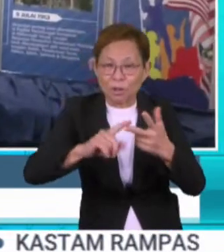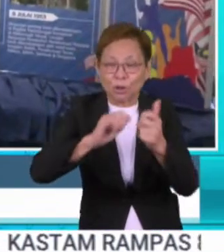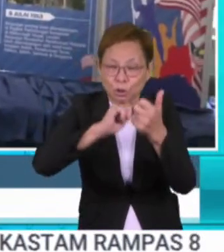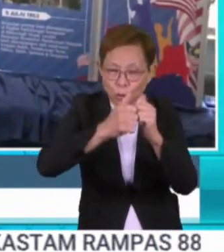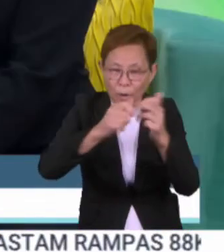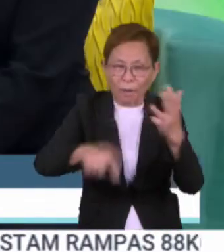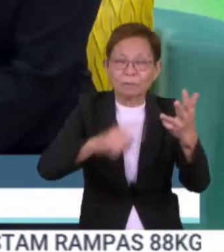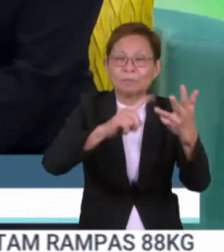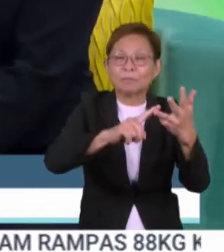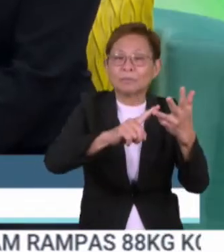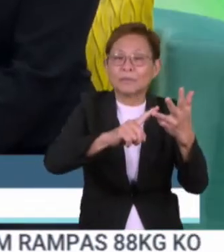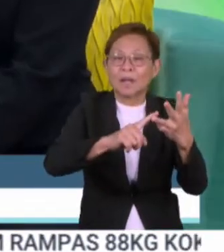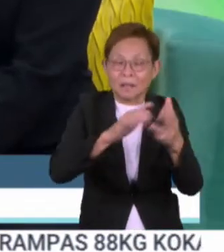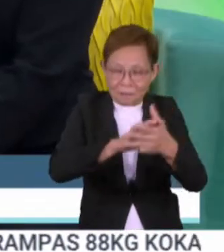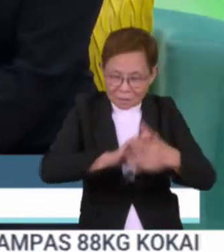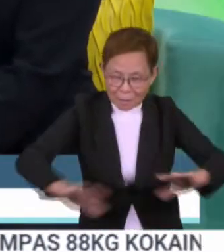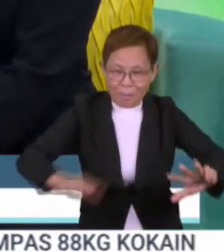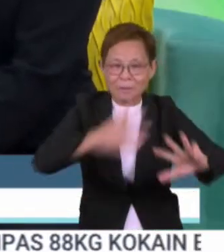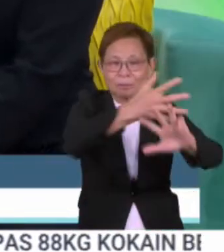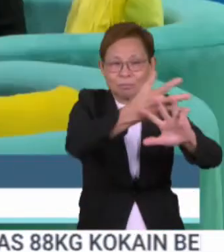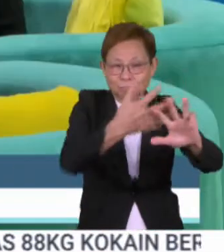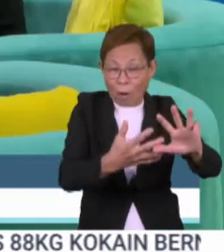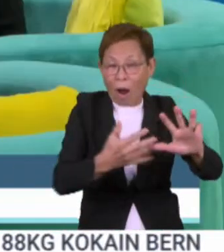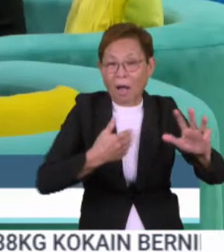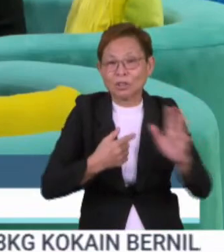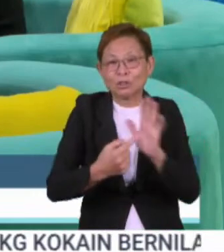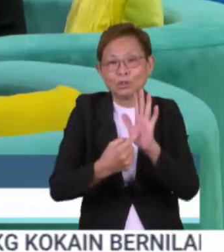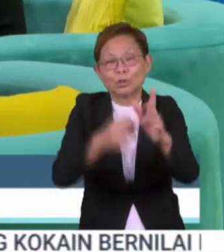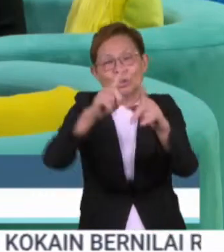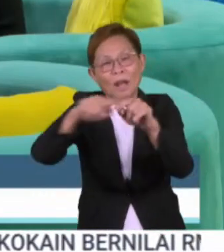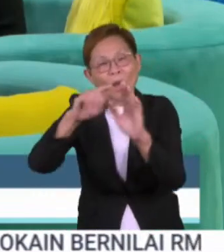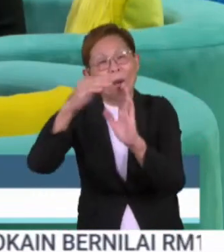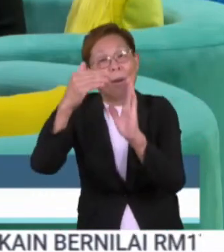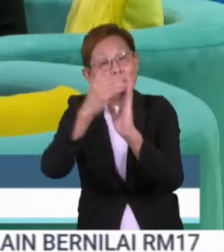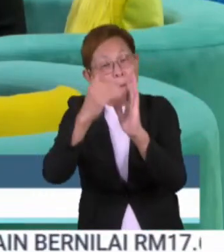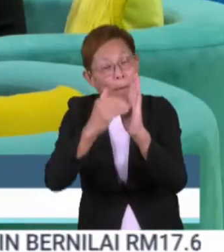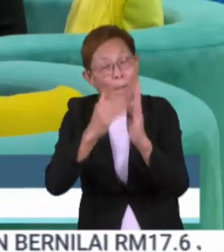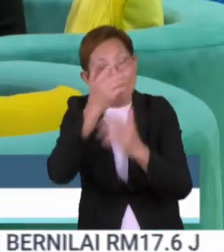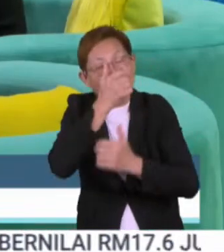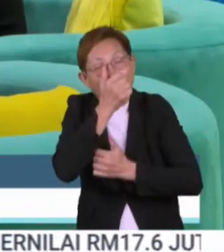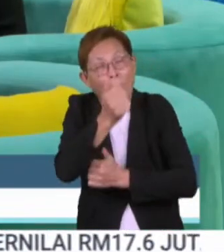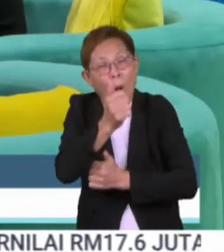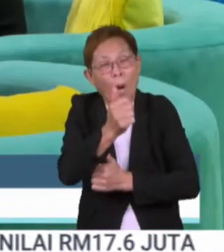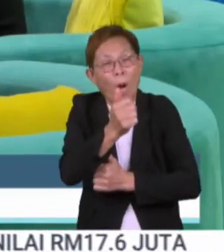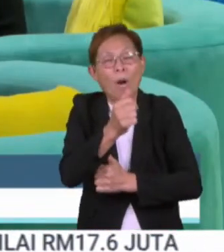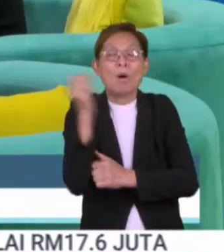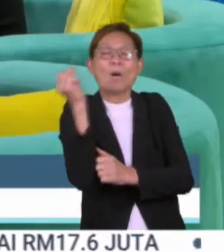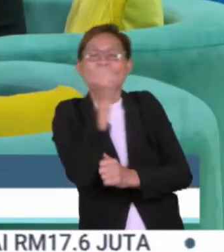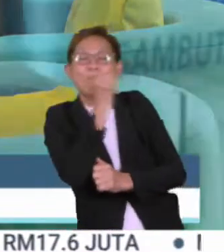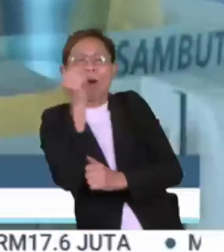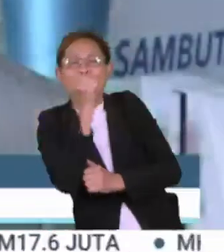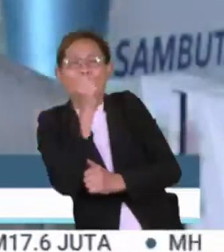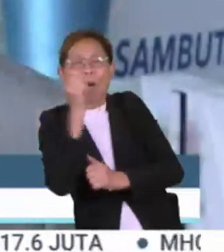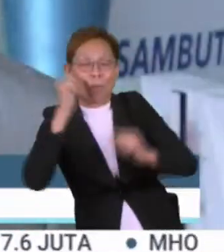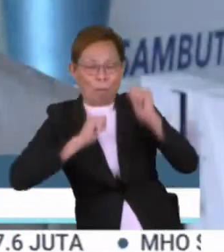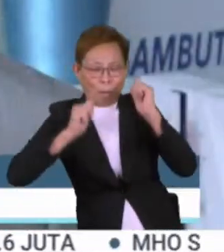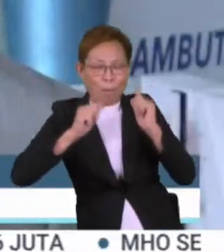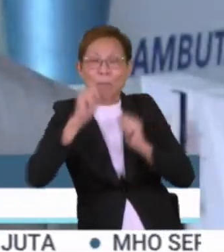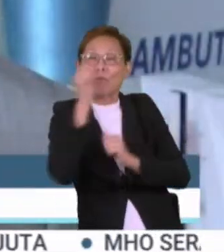dan kluster keselamatan turu ditampilkan berbagai acara menarik seperti persembahan artis kesempatan